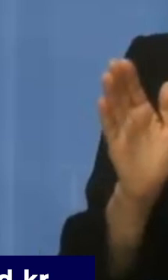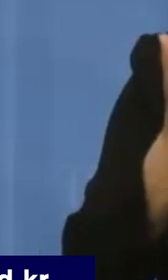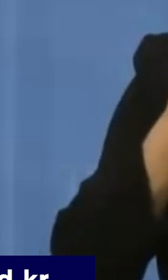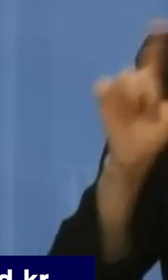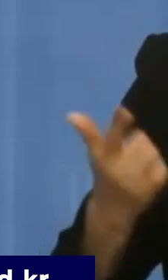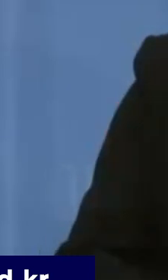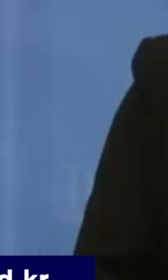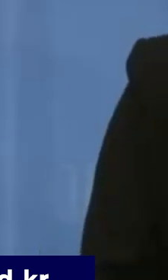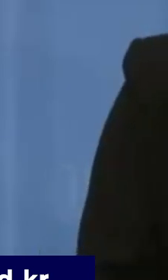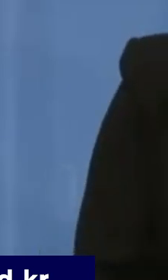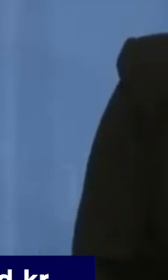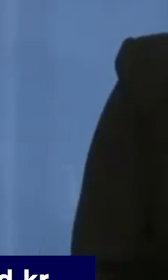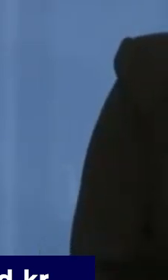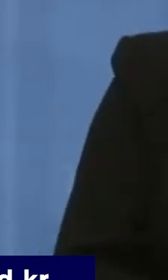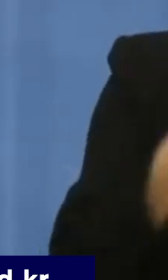부적절한 일입니다.